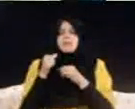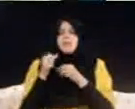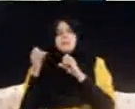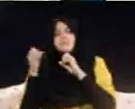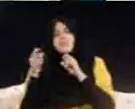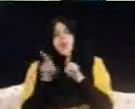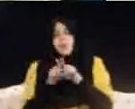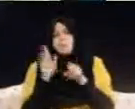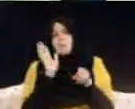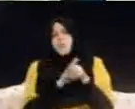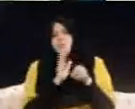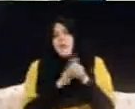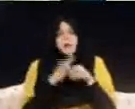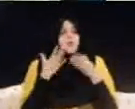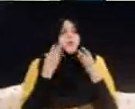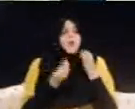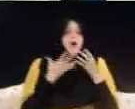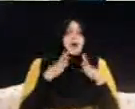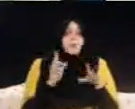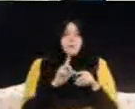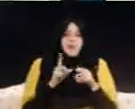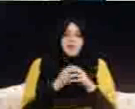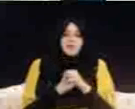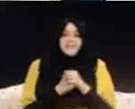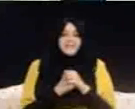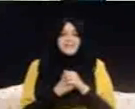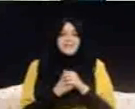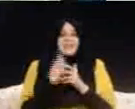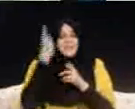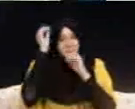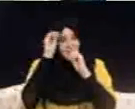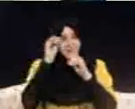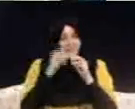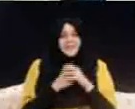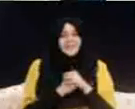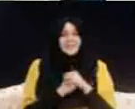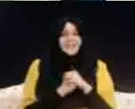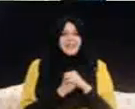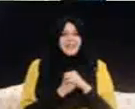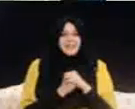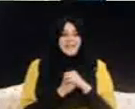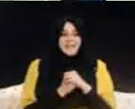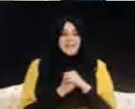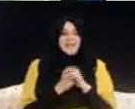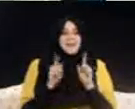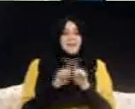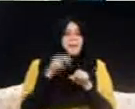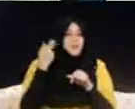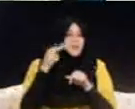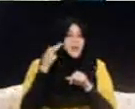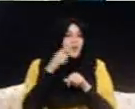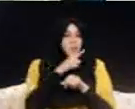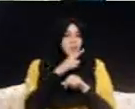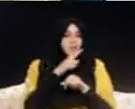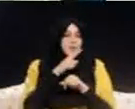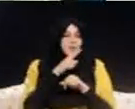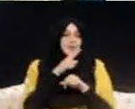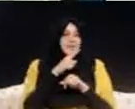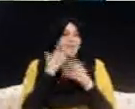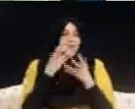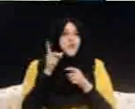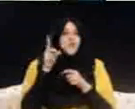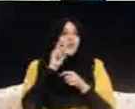واضح ان شاء الله، بارك الله فيك، جزاك الله خيرا. وحابه يعني اللي بيرفع سعيد ويزري اتواصلي مع المخرج